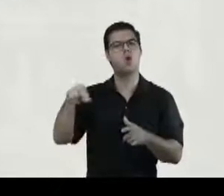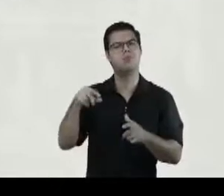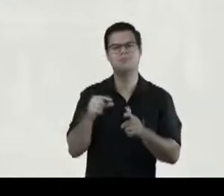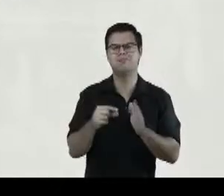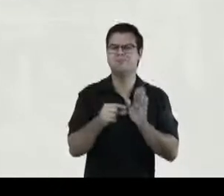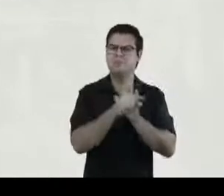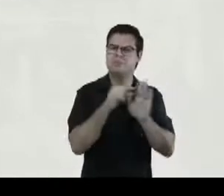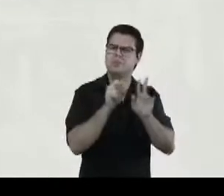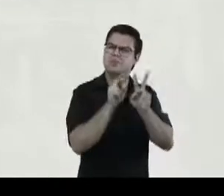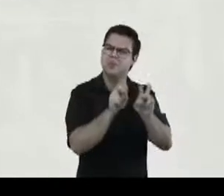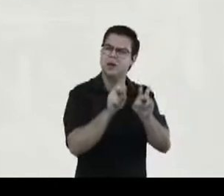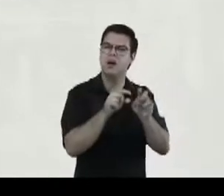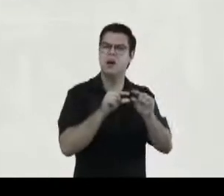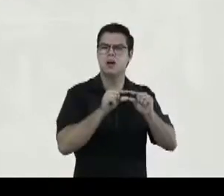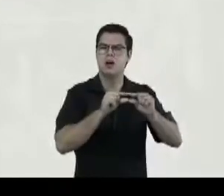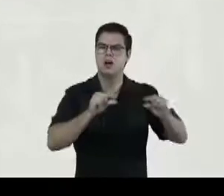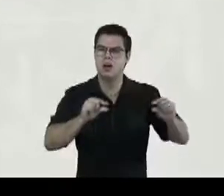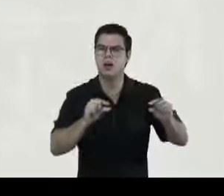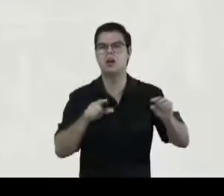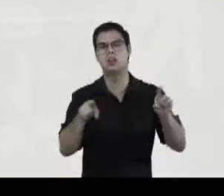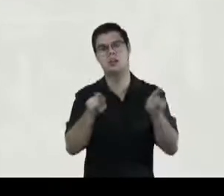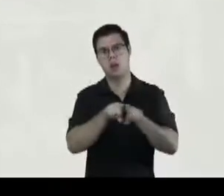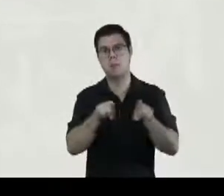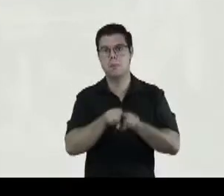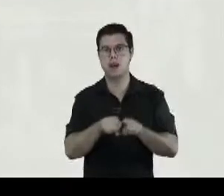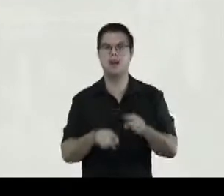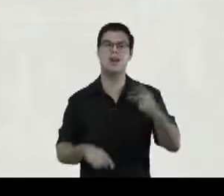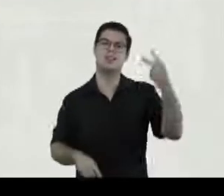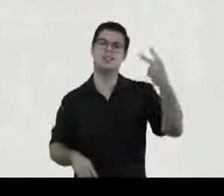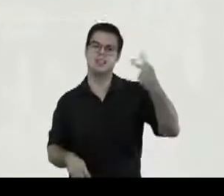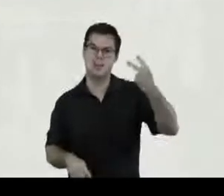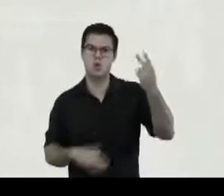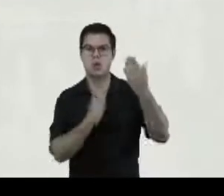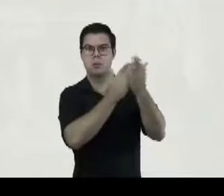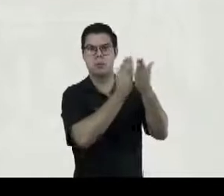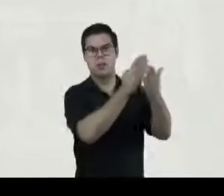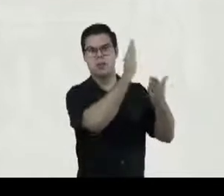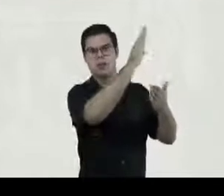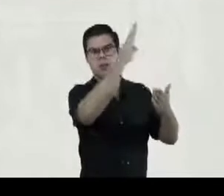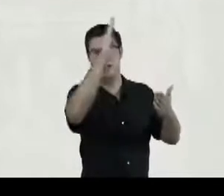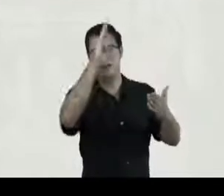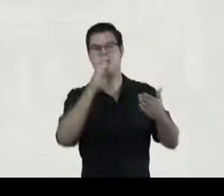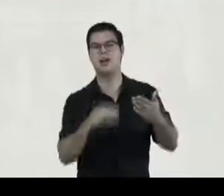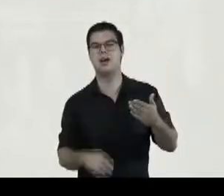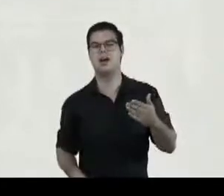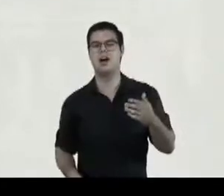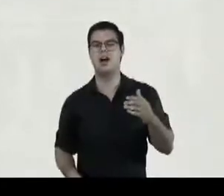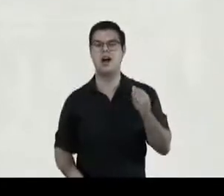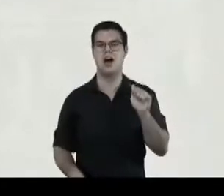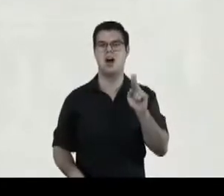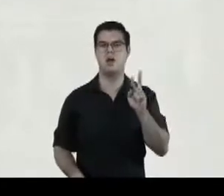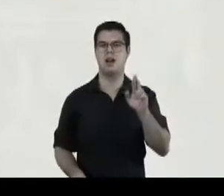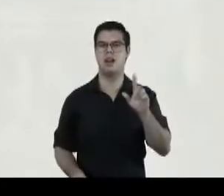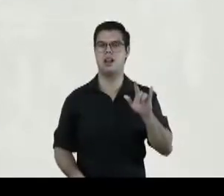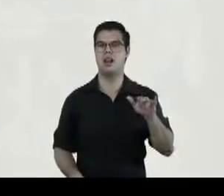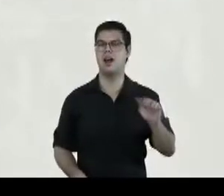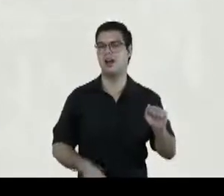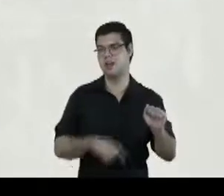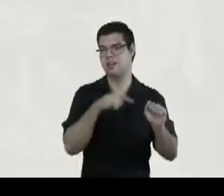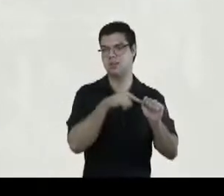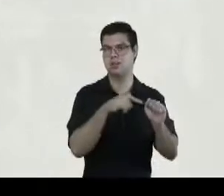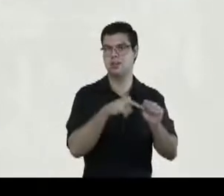la Bibliotheca Bibliographica Aureliana. Alors, ils ne font pas que Lyon. À l'origine, l'objectif de ces petits volumes